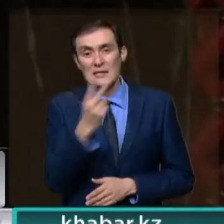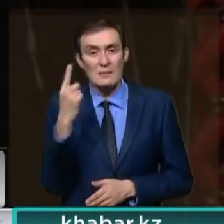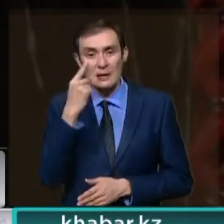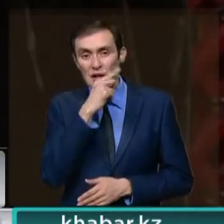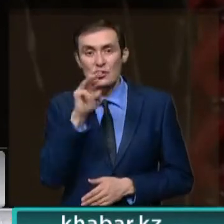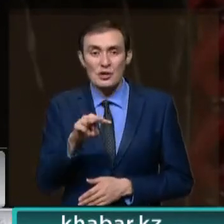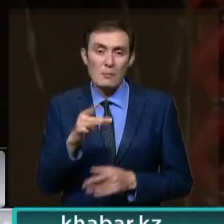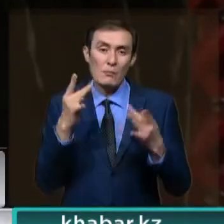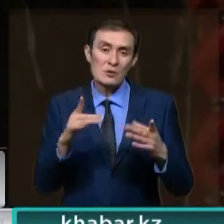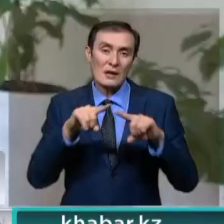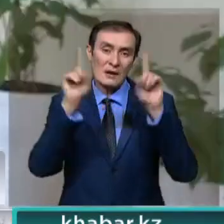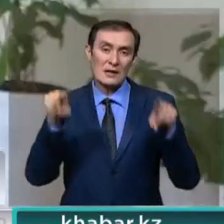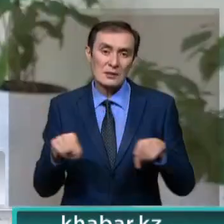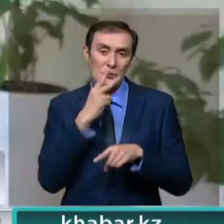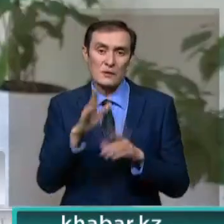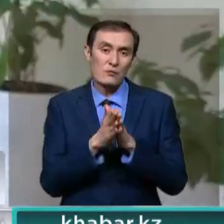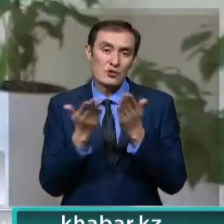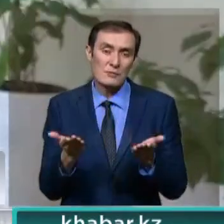чем на картинке в учебнике.